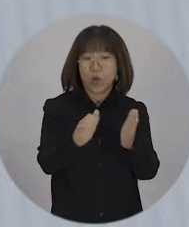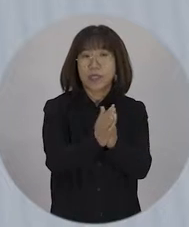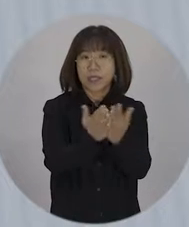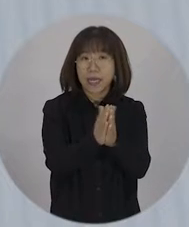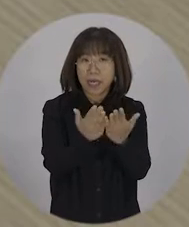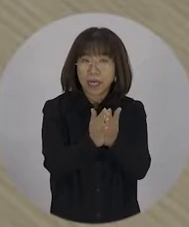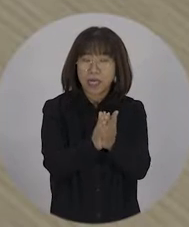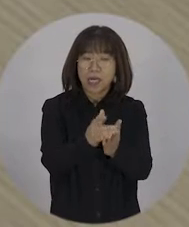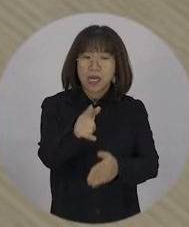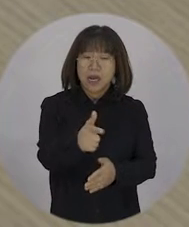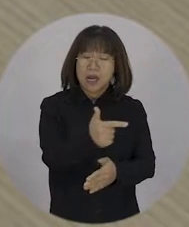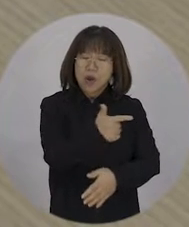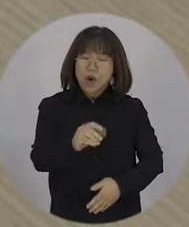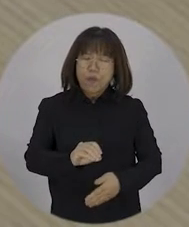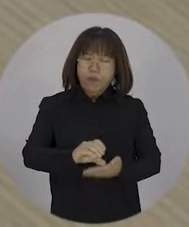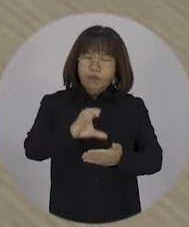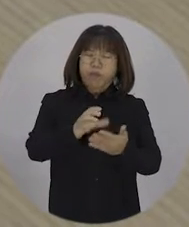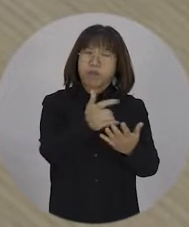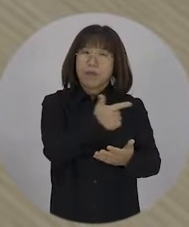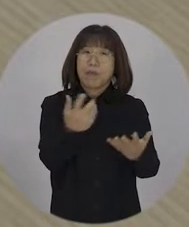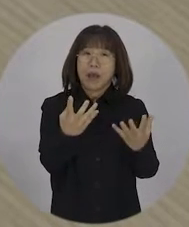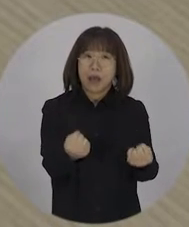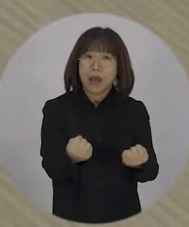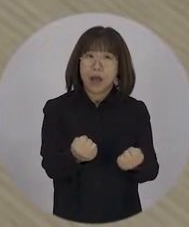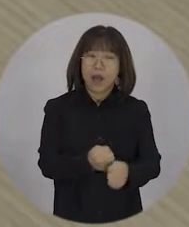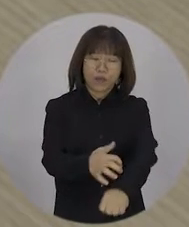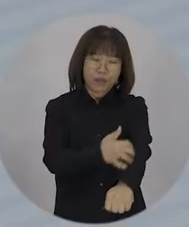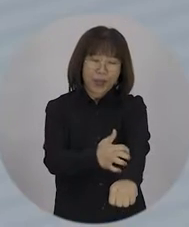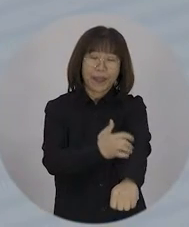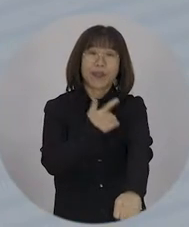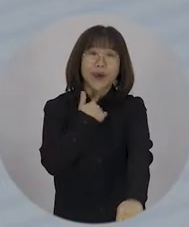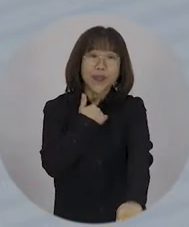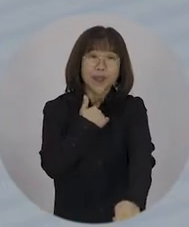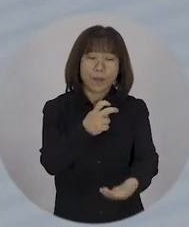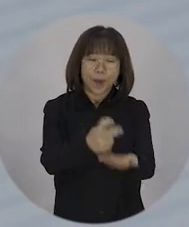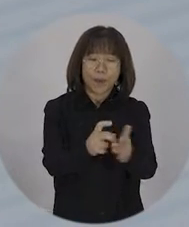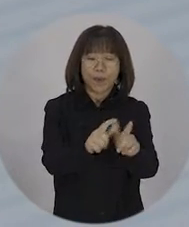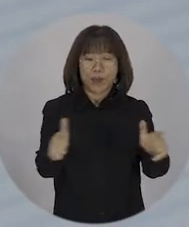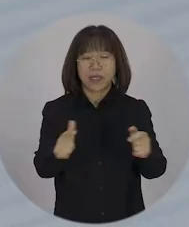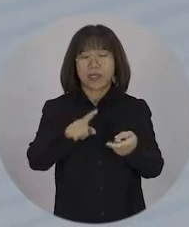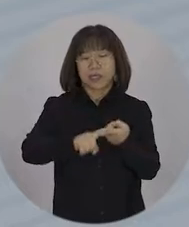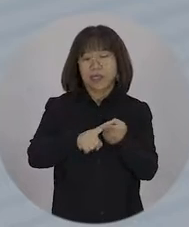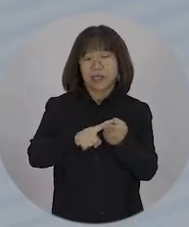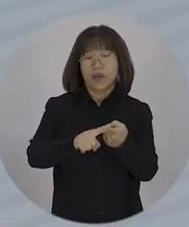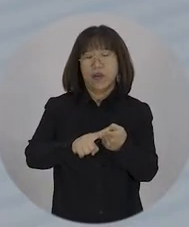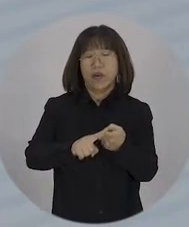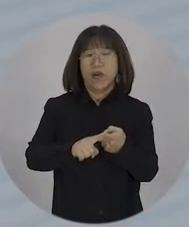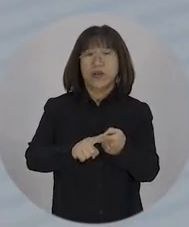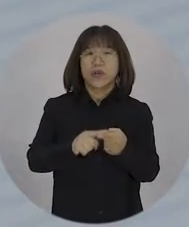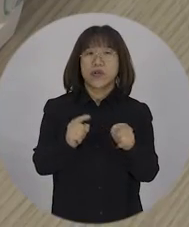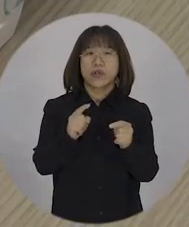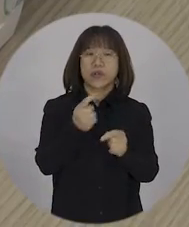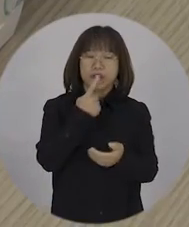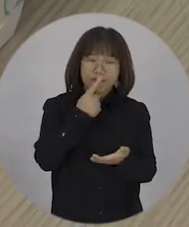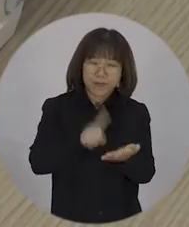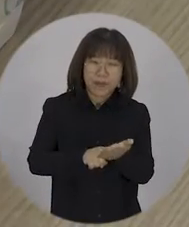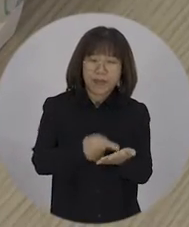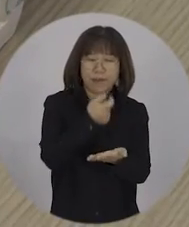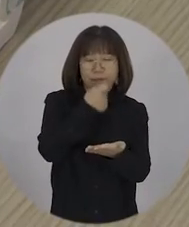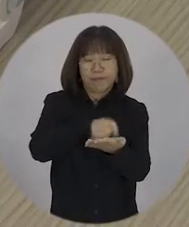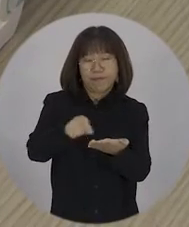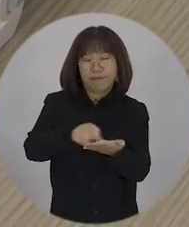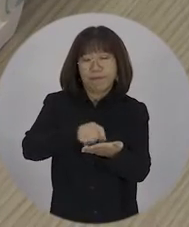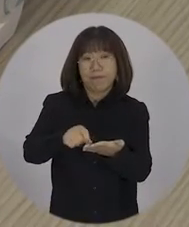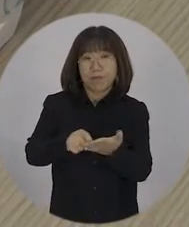그동안 접근하기 어려웠던 공동주택 관리법에 대해 쉽게 이해할 수 있도록 제작되었습니다 이번 자료집은